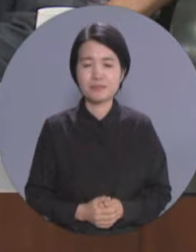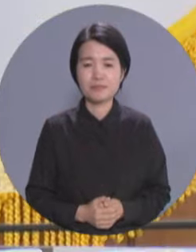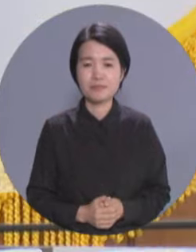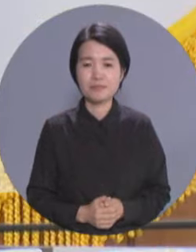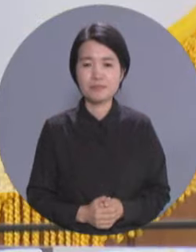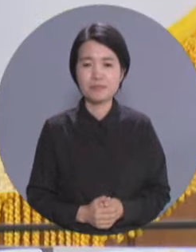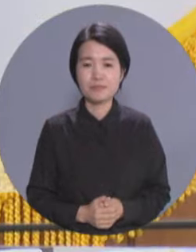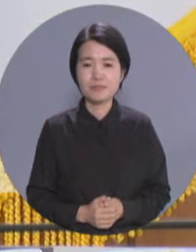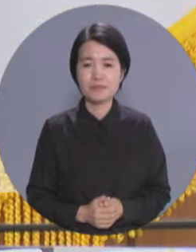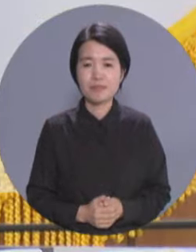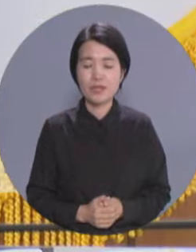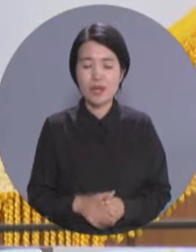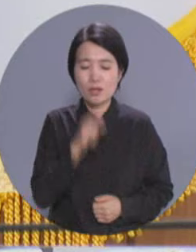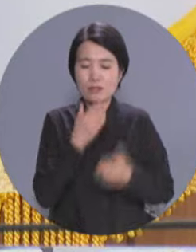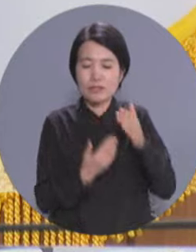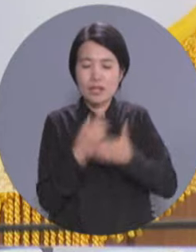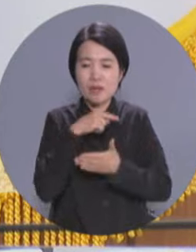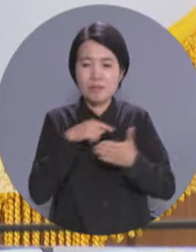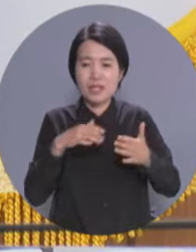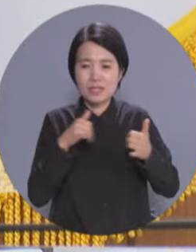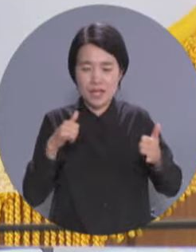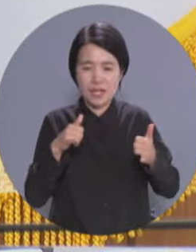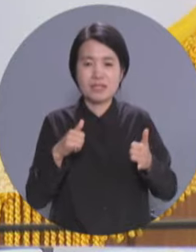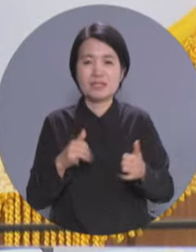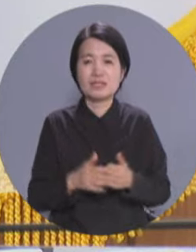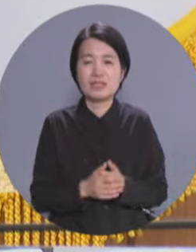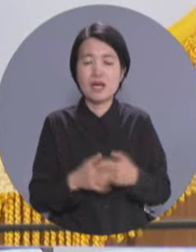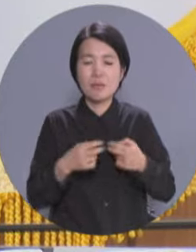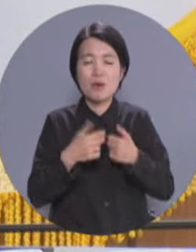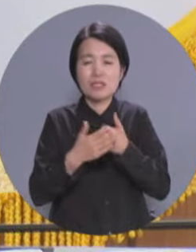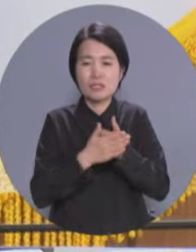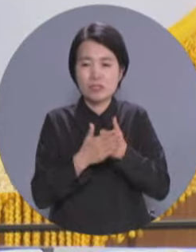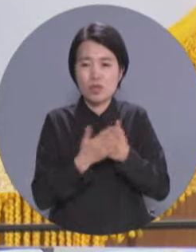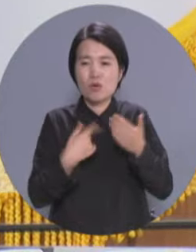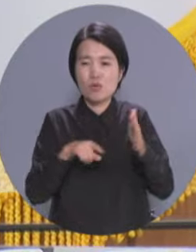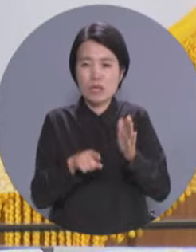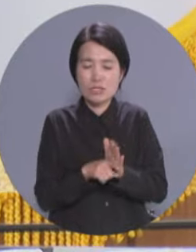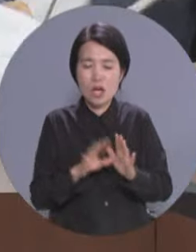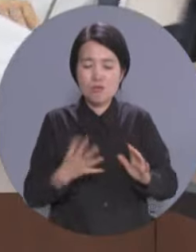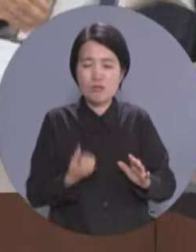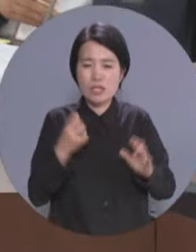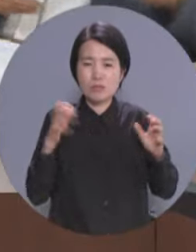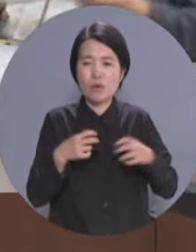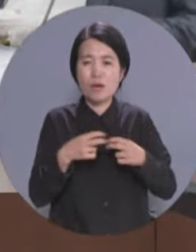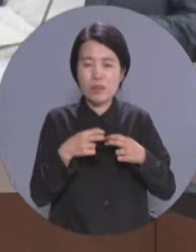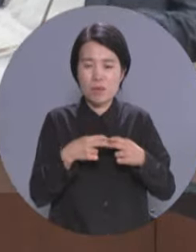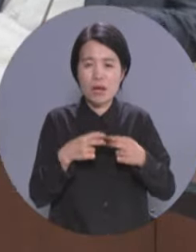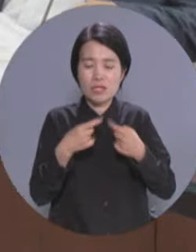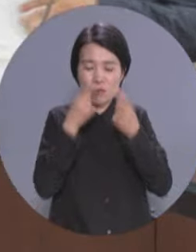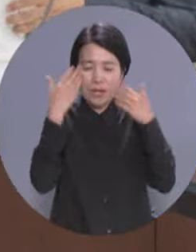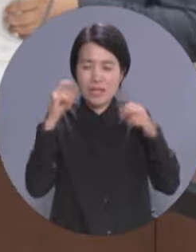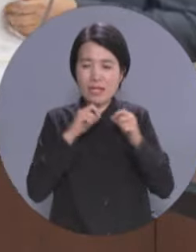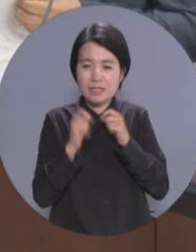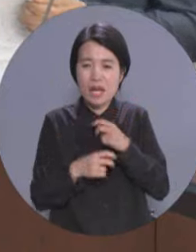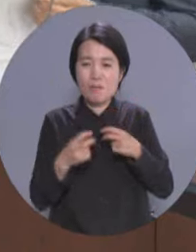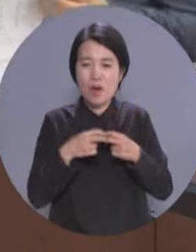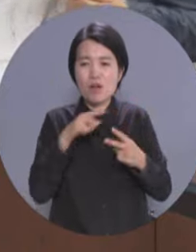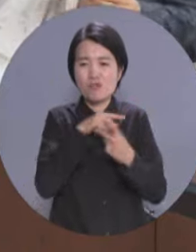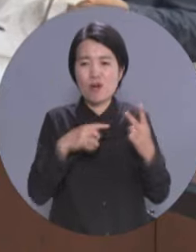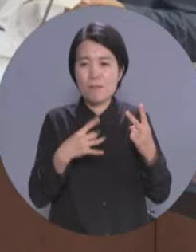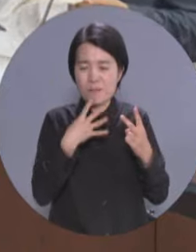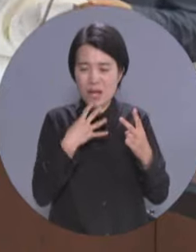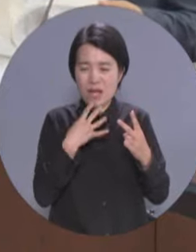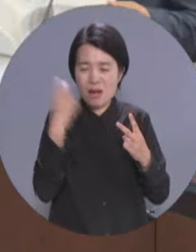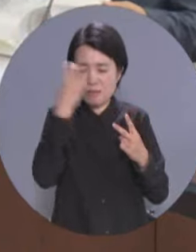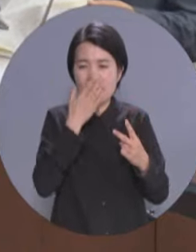선정했습니다 그동안 여순 사건 희생자 유가족들은 의료 지원을 받으려면 국립종합병원 의과대학 부속 병원에서만